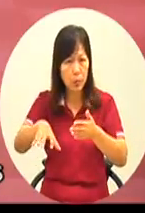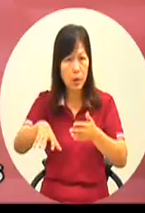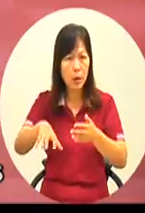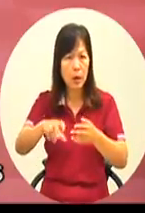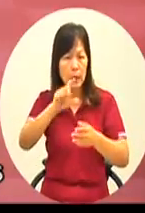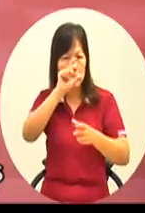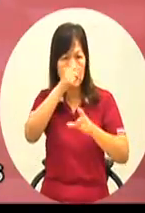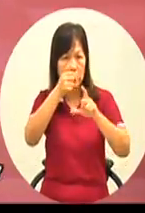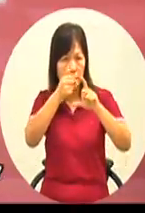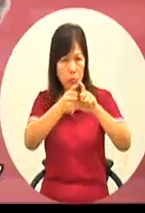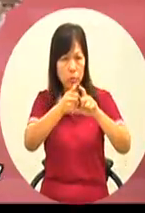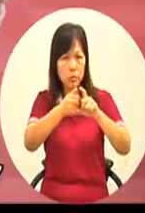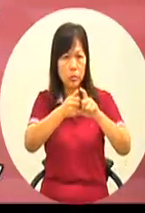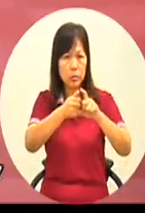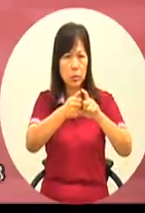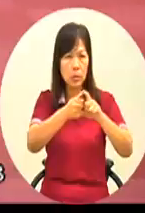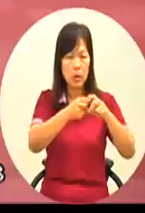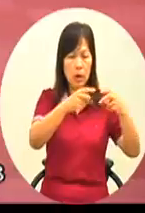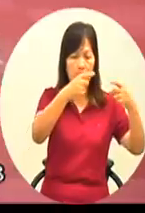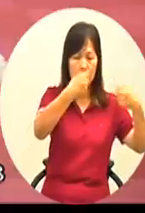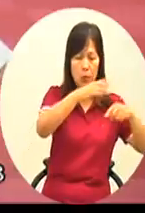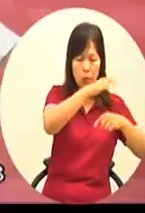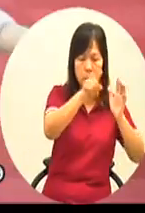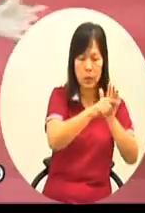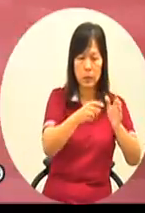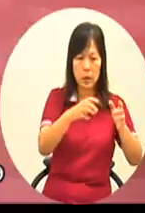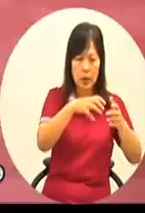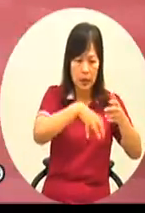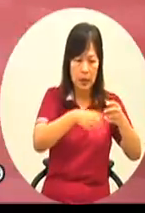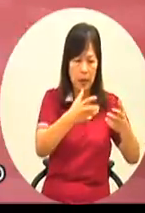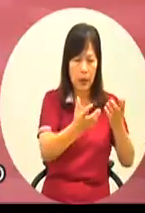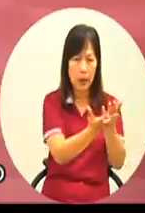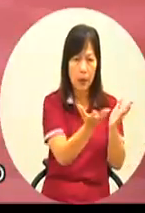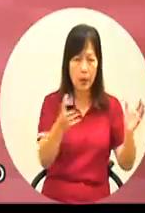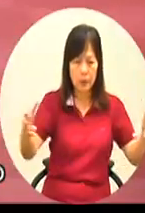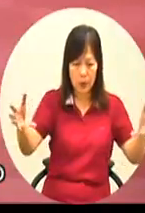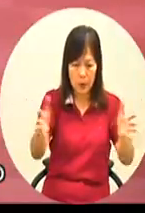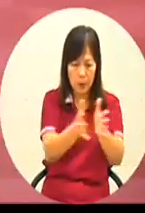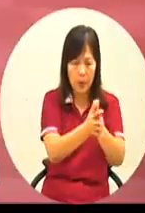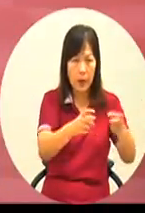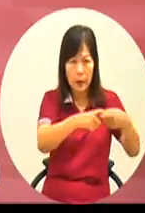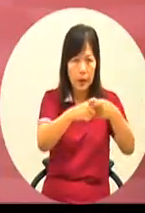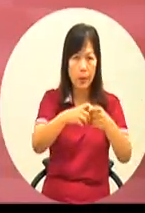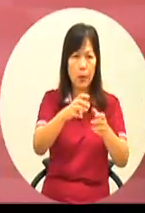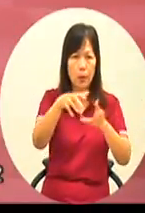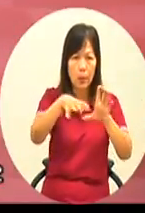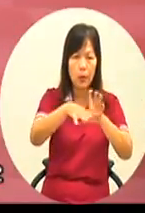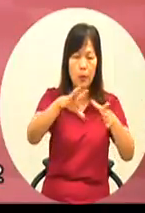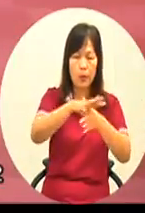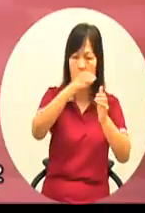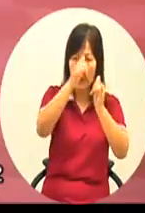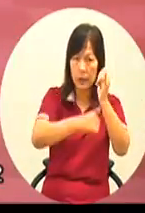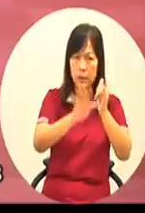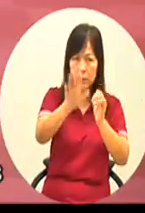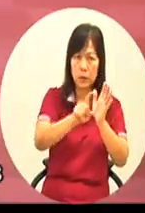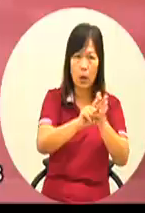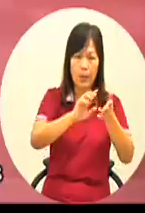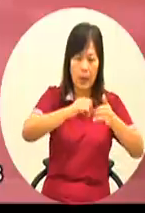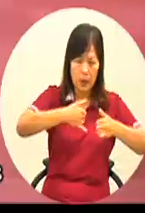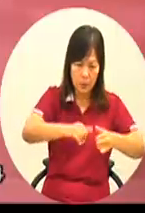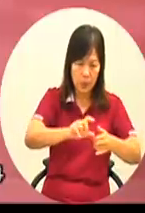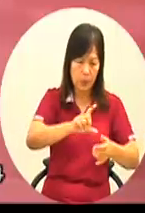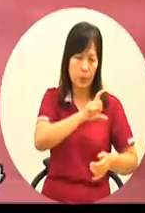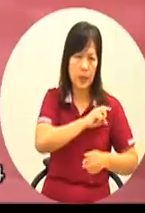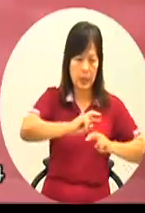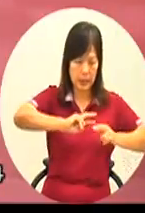特区跟鼓山区内围这么有连结文化历史的地方，好，能够把它路名整为一